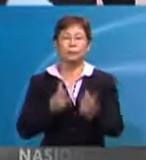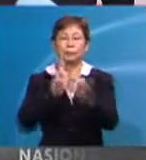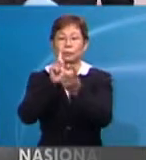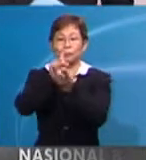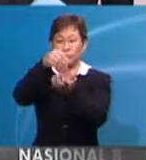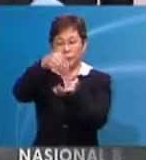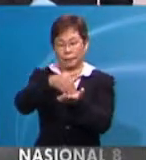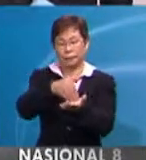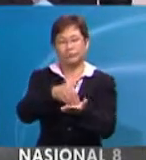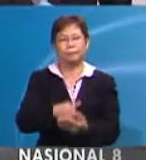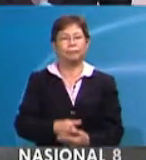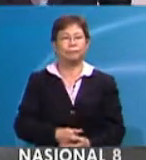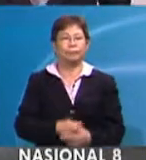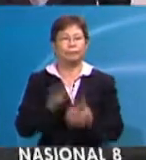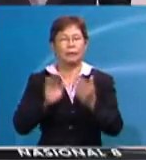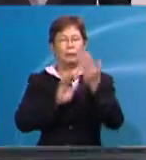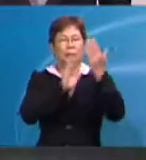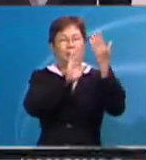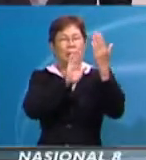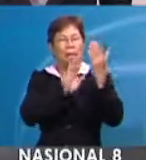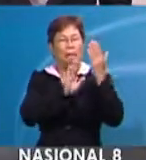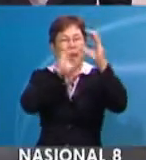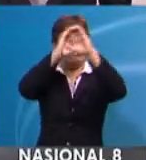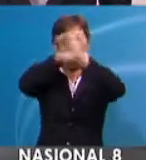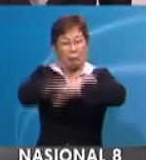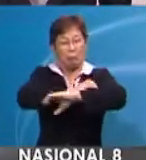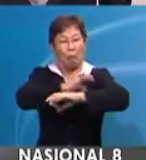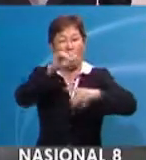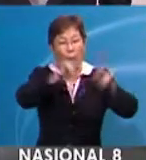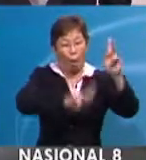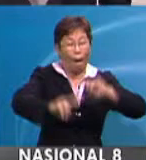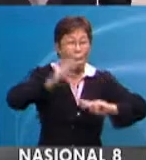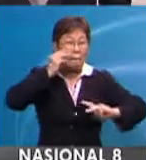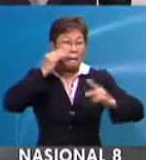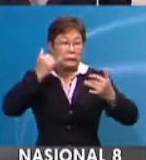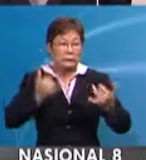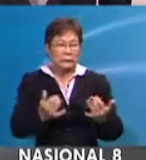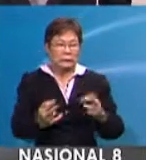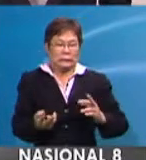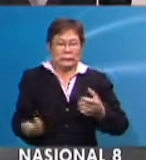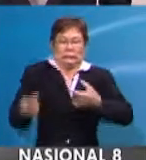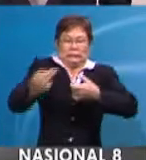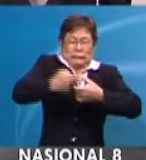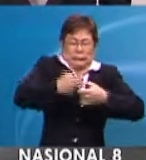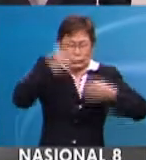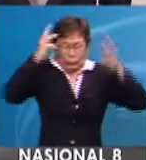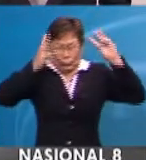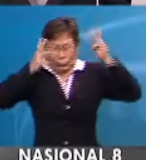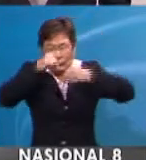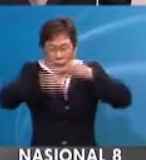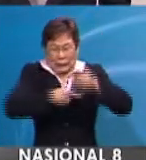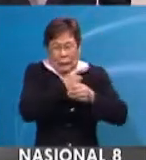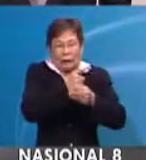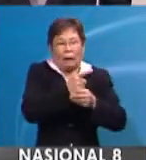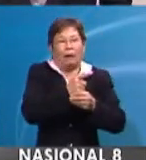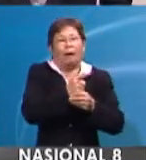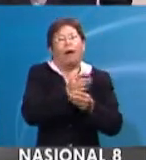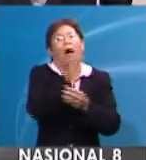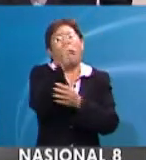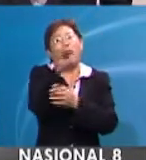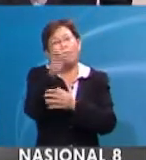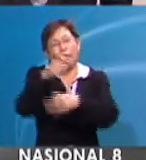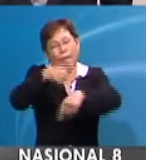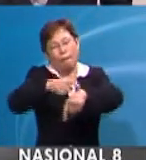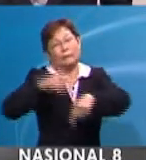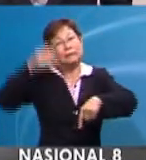bertemu kembali. Dalam mendepani cabaran semasa orang-orang Melayu hari ini terjebak dalam keresahan tentang isu kelangsungan UMNO, masa